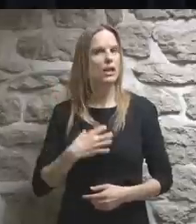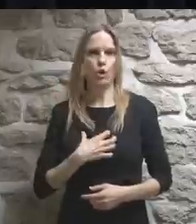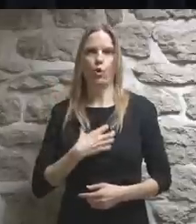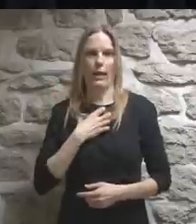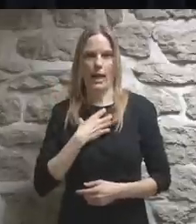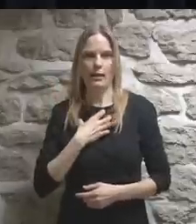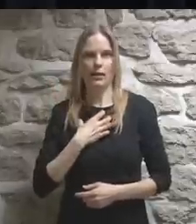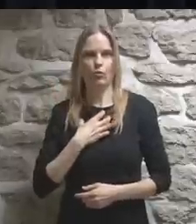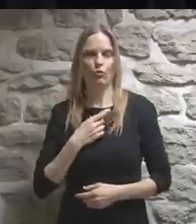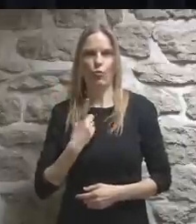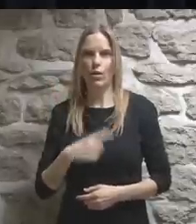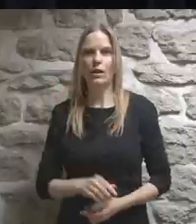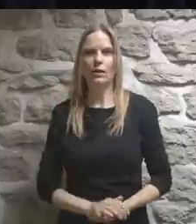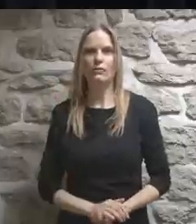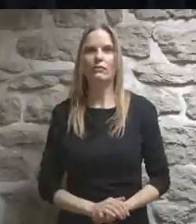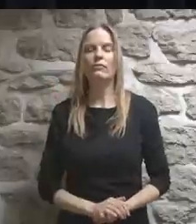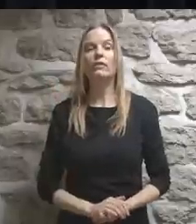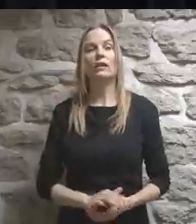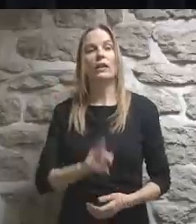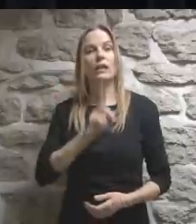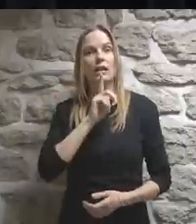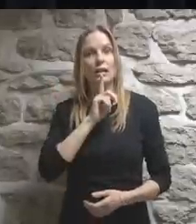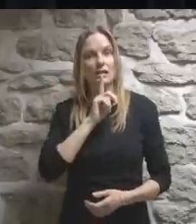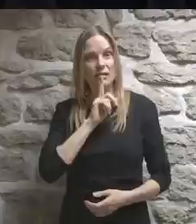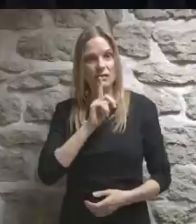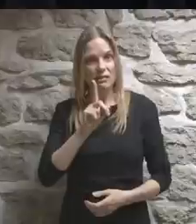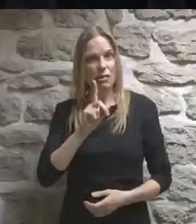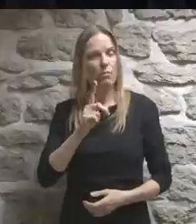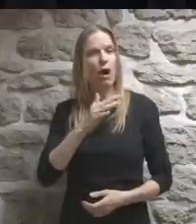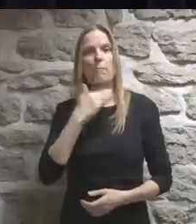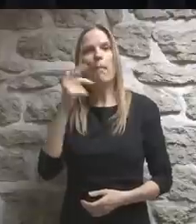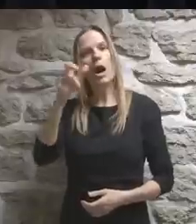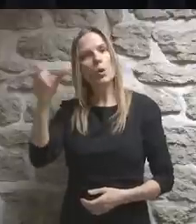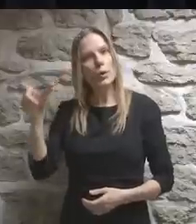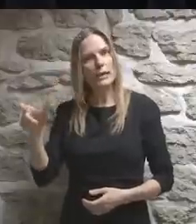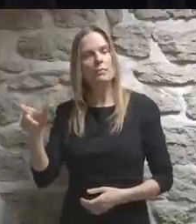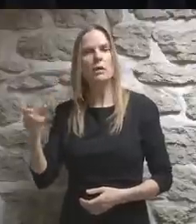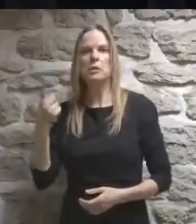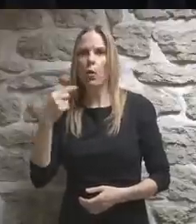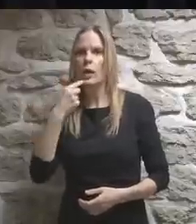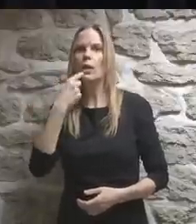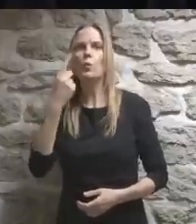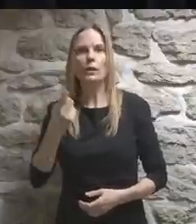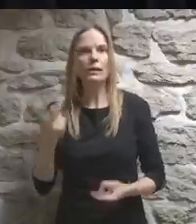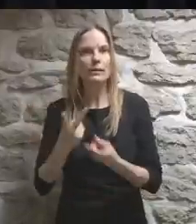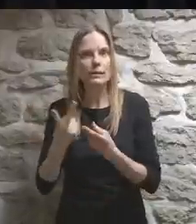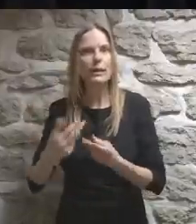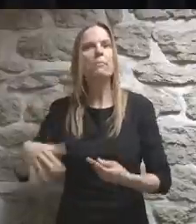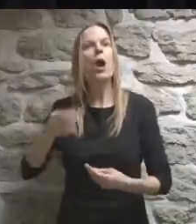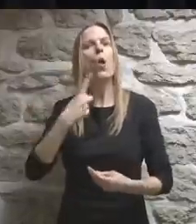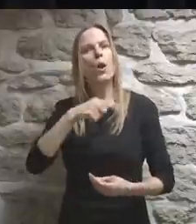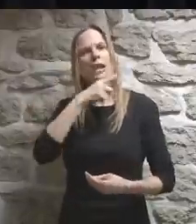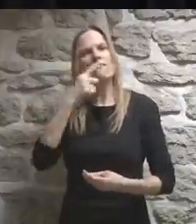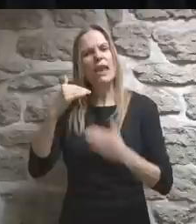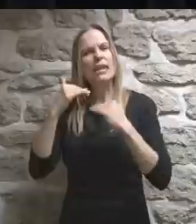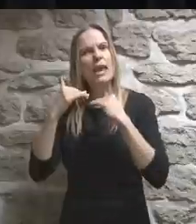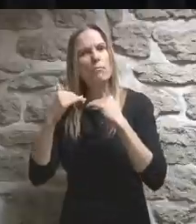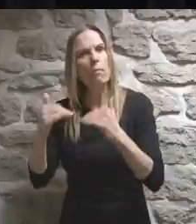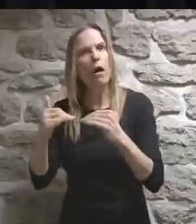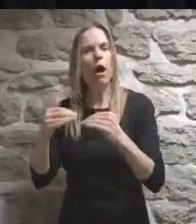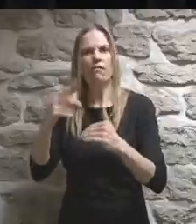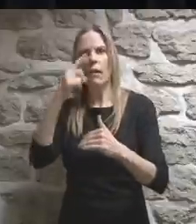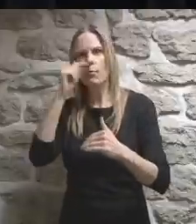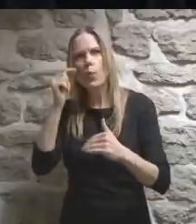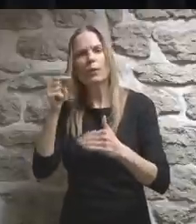šokeeritud. Täpselt samamoodi oli seal väga palju neid, kes ütlesid, et me oleme olnud Venema suhtes või Putini